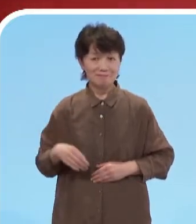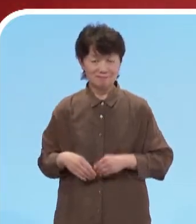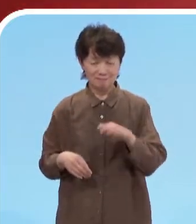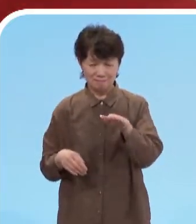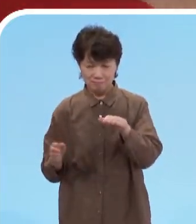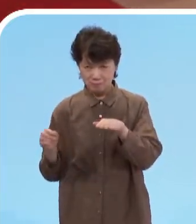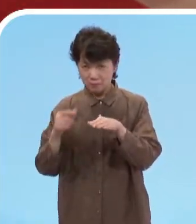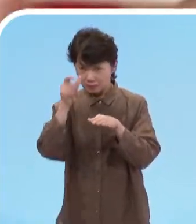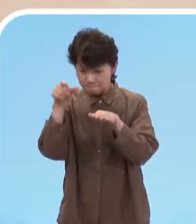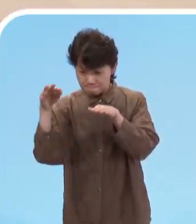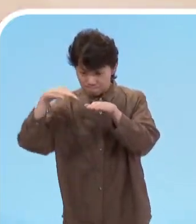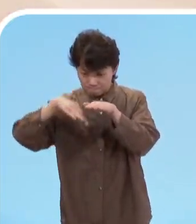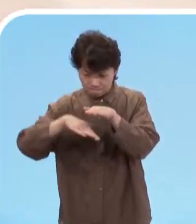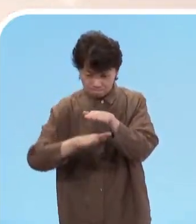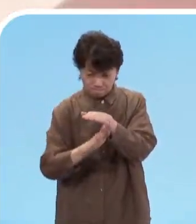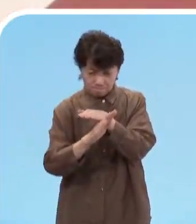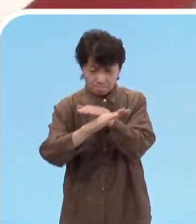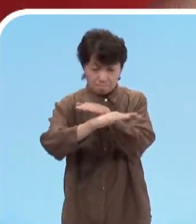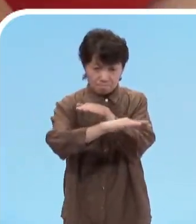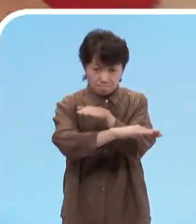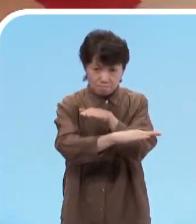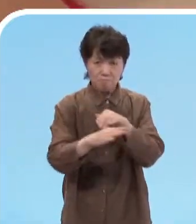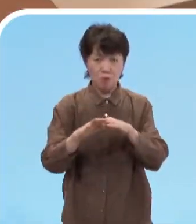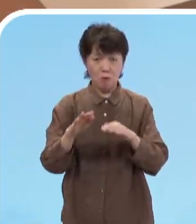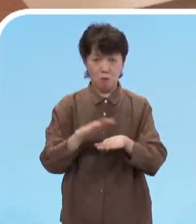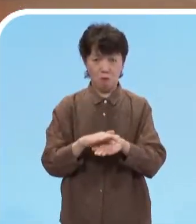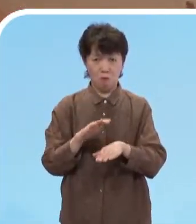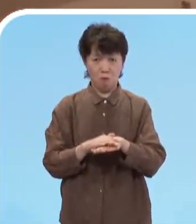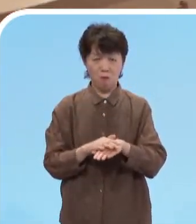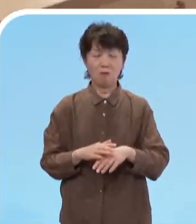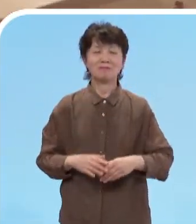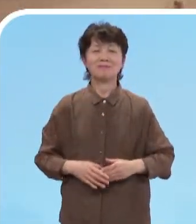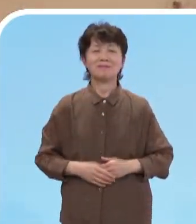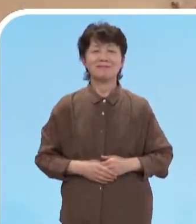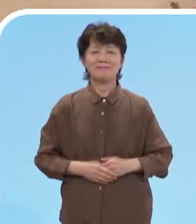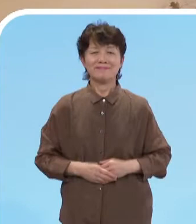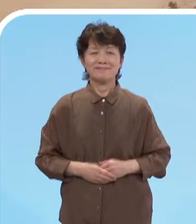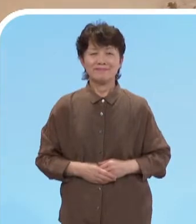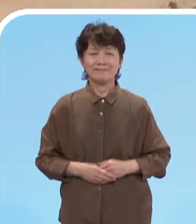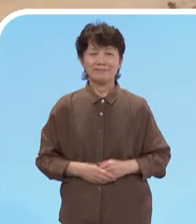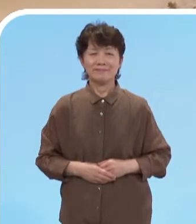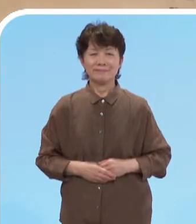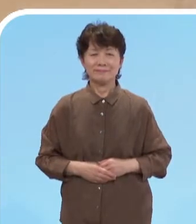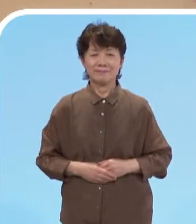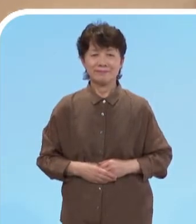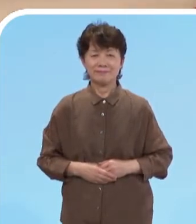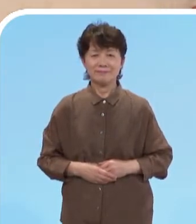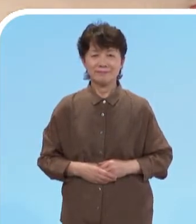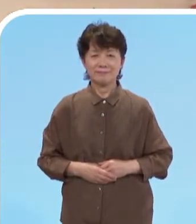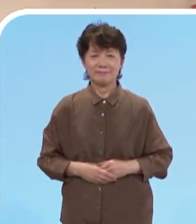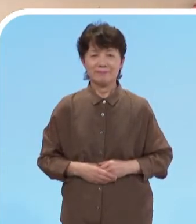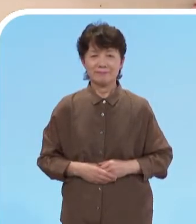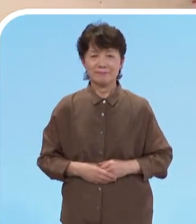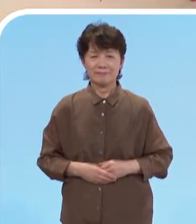それを先ほど切り込みを入れた画用紙に互い違いになるよう差し込みます。